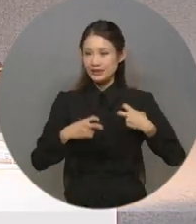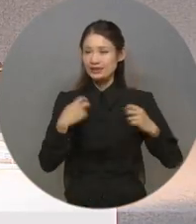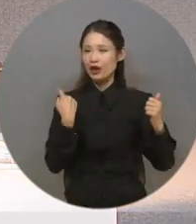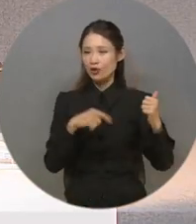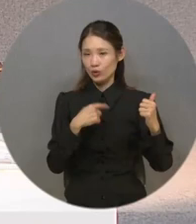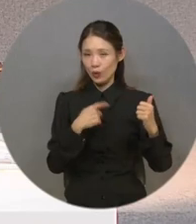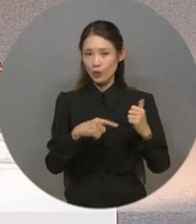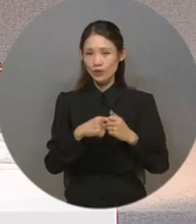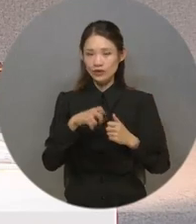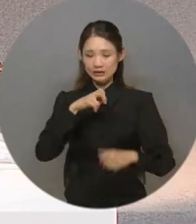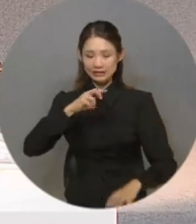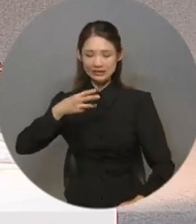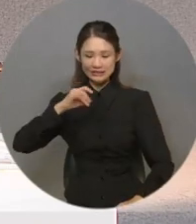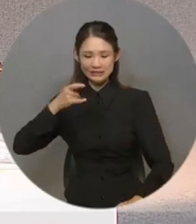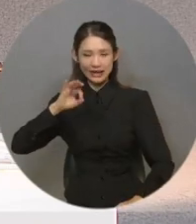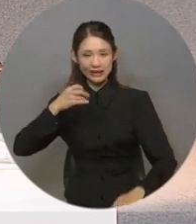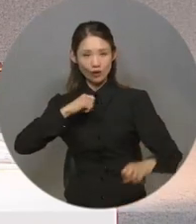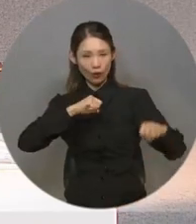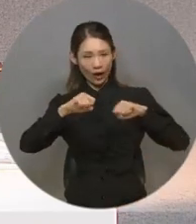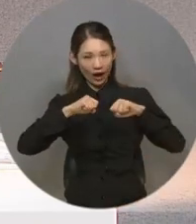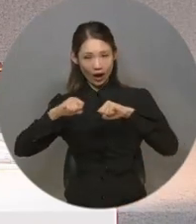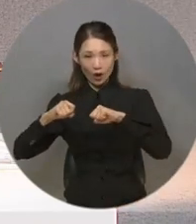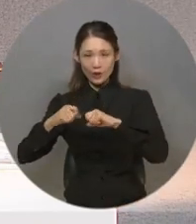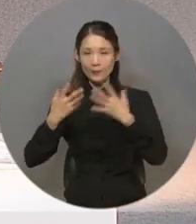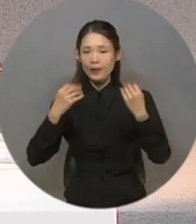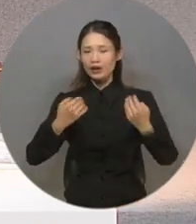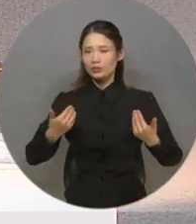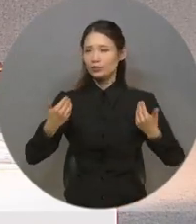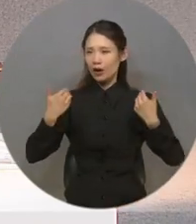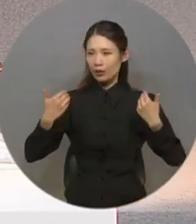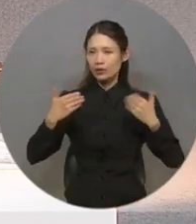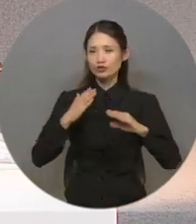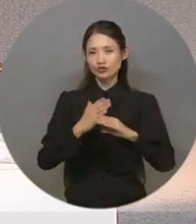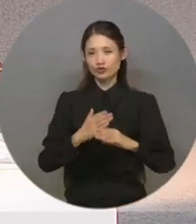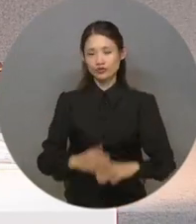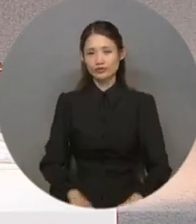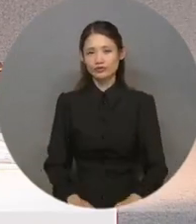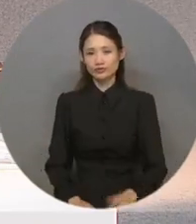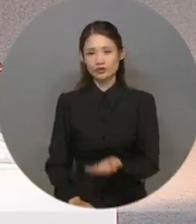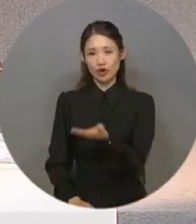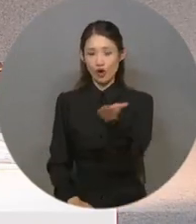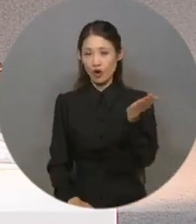교육이라든지 크리에이터 활동들을 하고 계시면서 많은 이슈화가 되고 있습니다 여러분들도